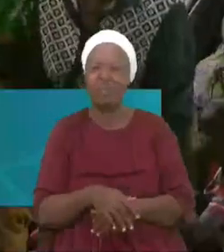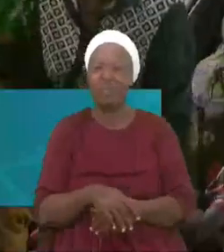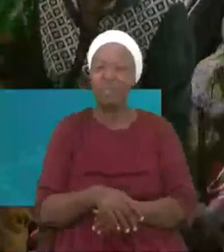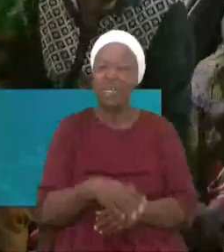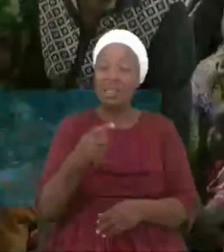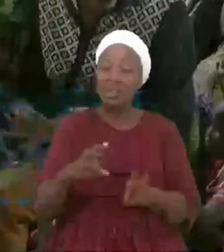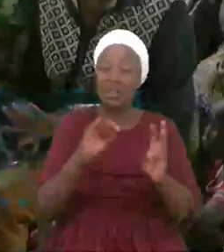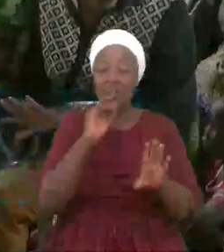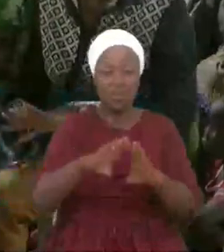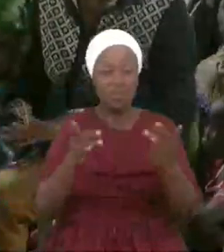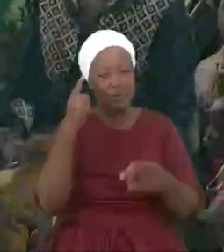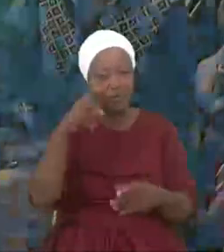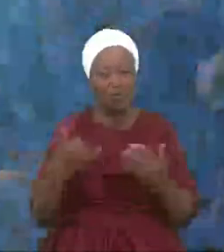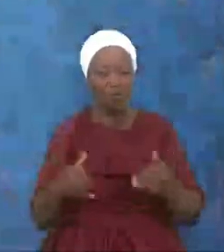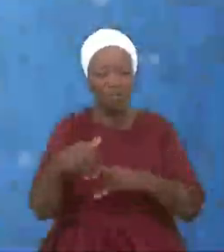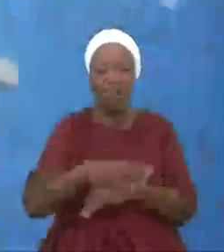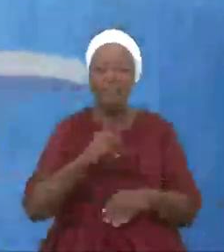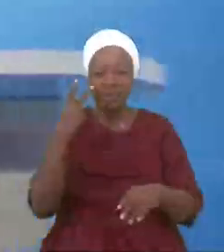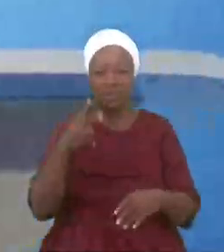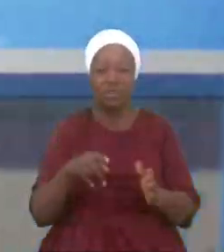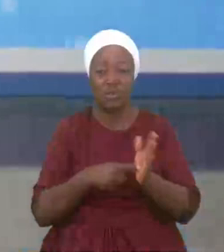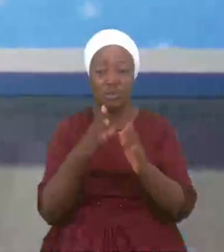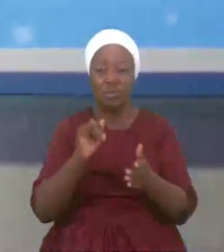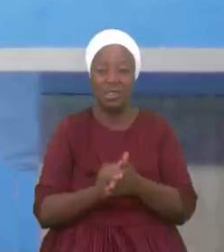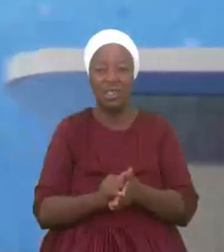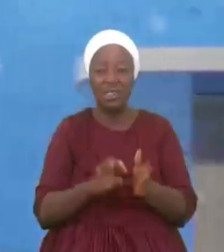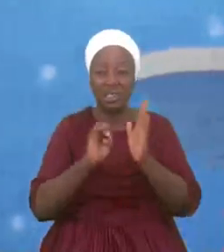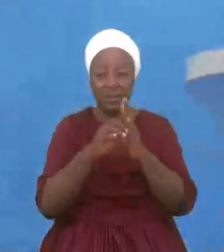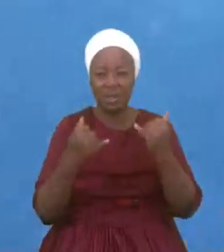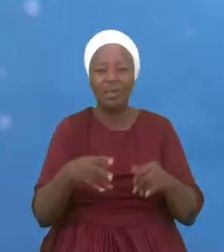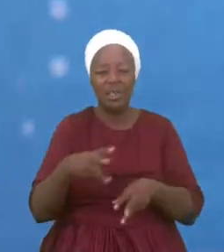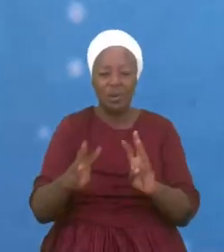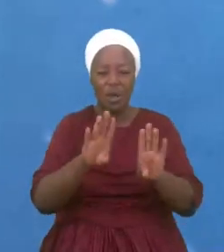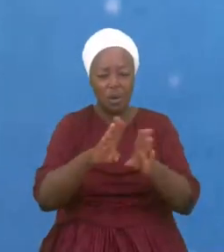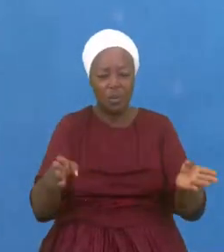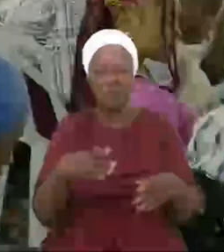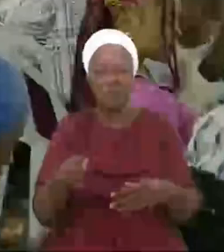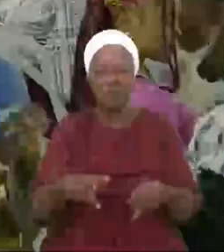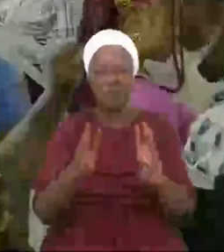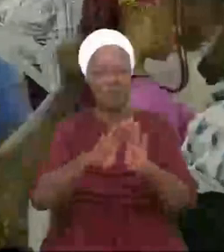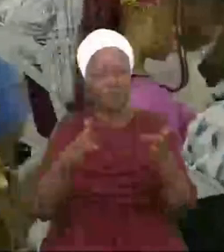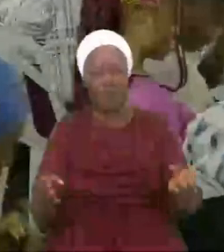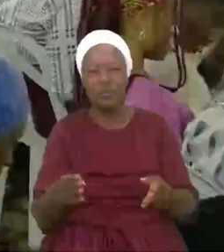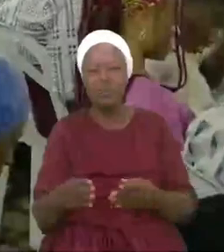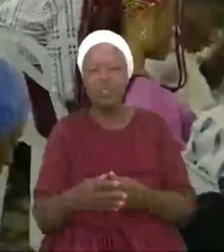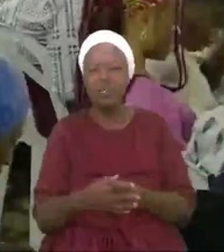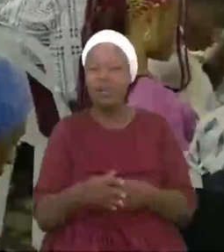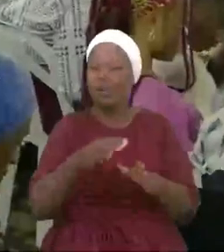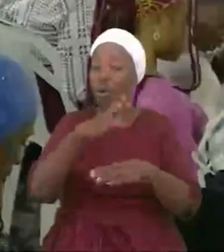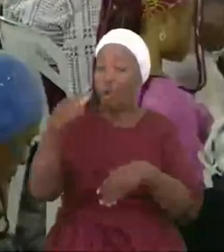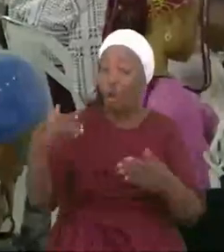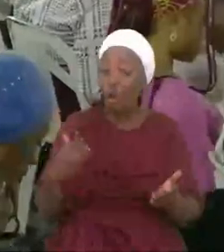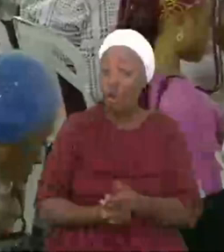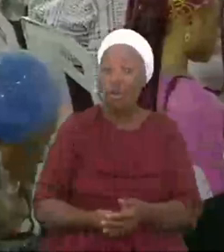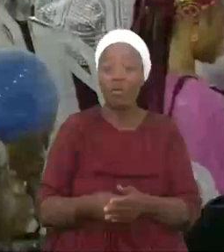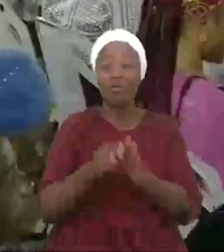la voix est ouverte pour vous ce soir que je vous montre un exemple de ce que je voudrais dire la voix ouverte je